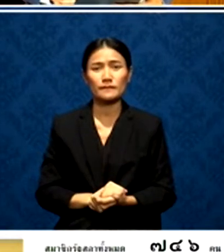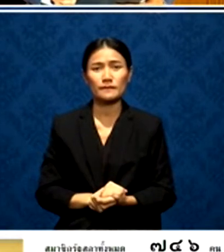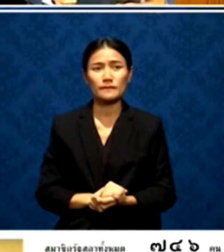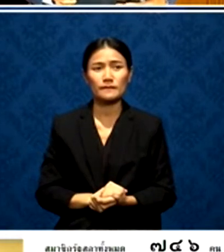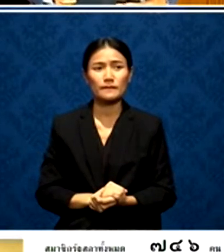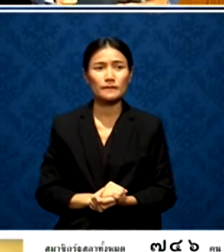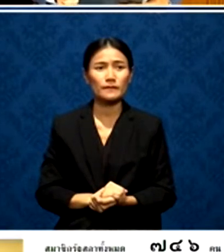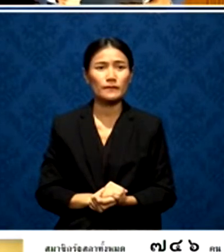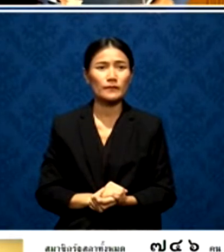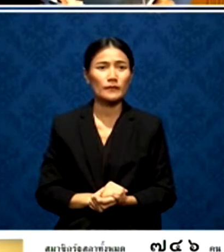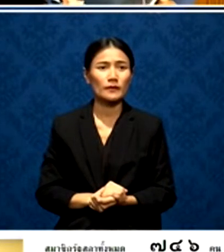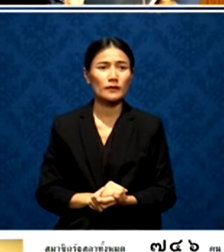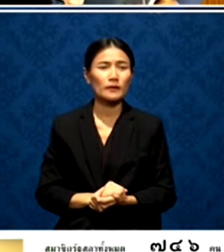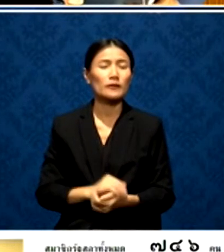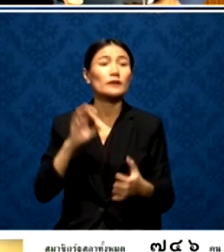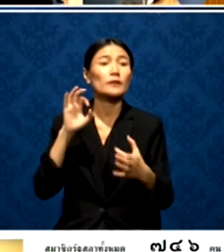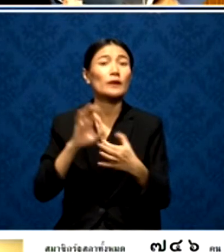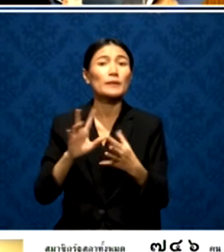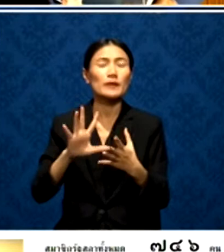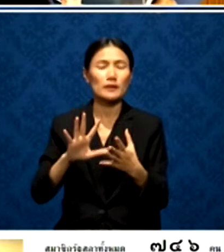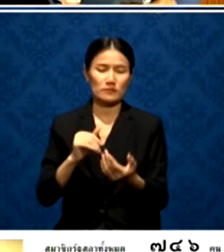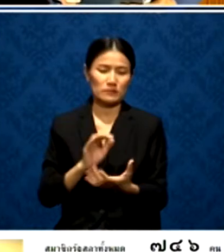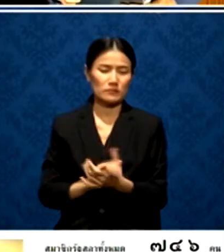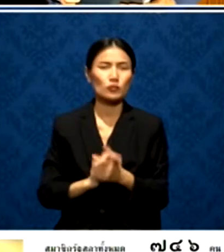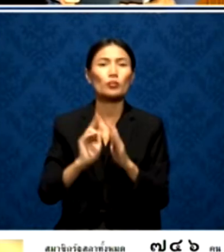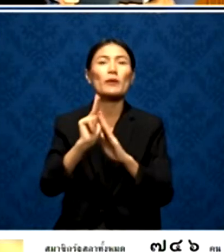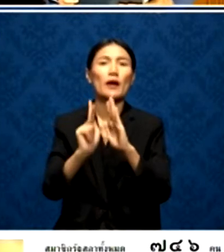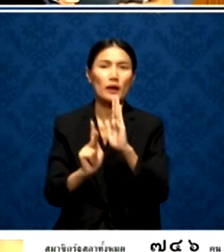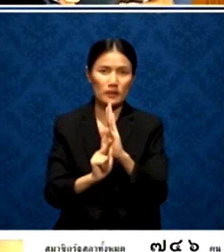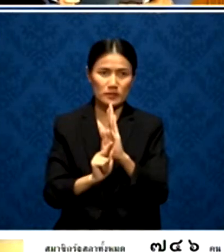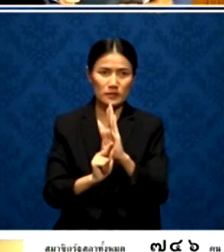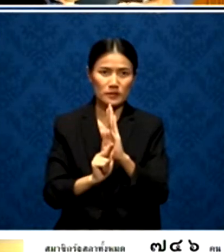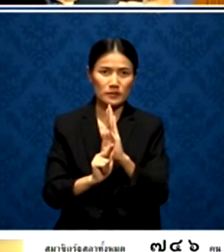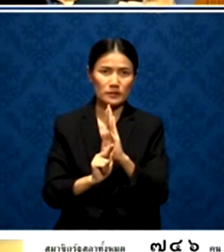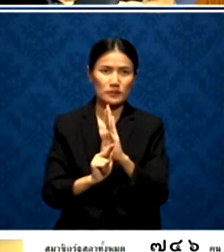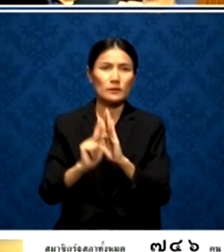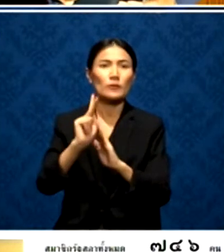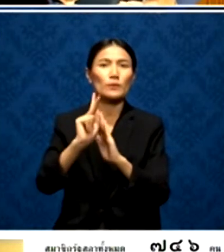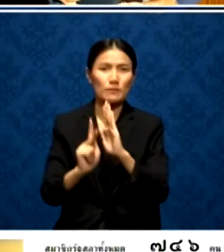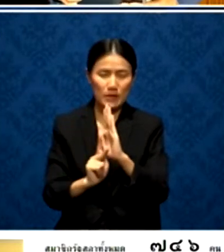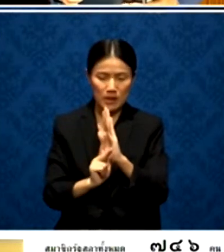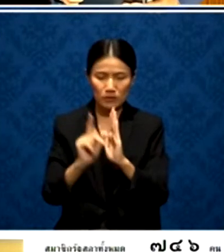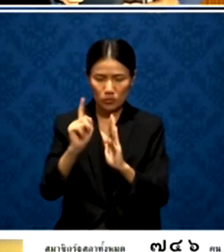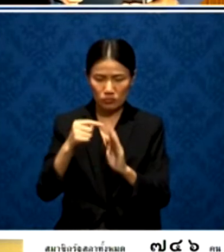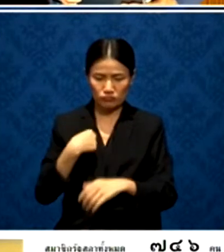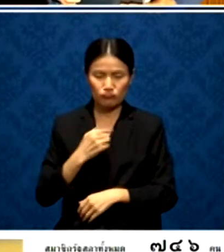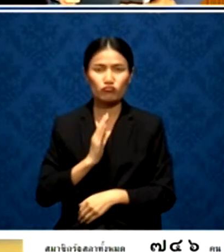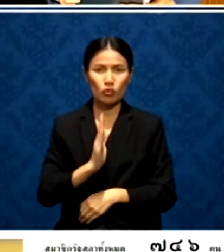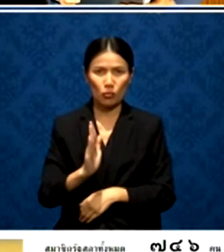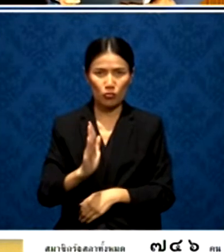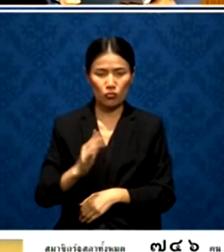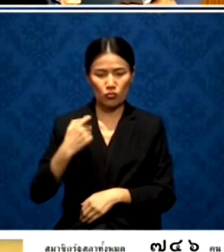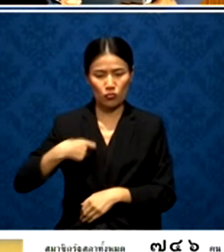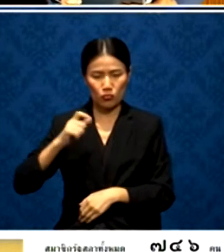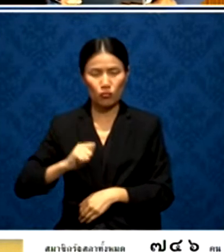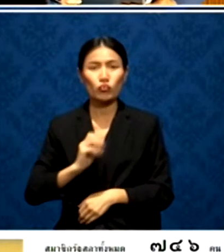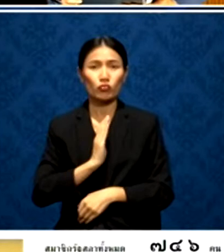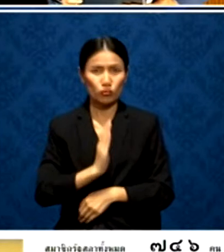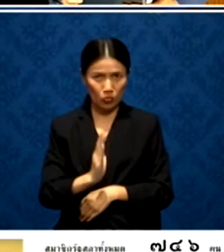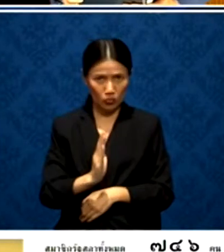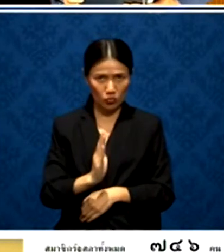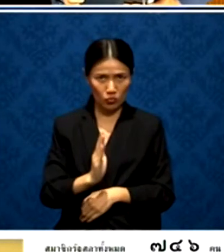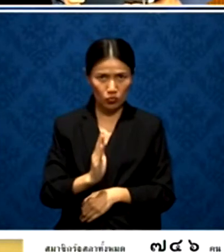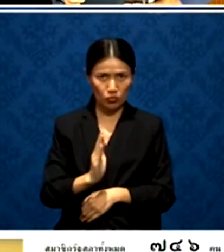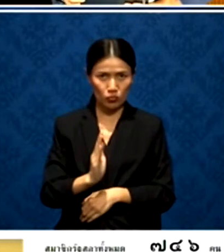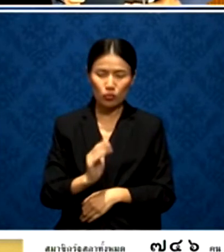ด้วยการฟื้นฟูหลักนิติธรรมที่เข้มแข็งมีประสิทธิภาพโปร่งใสและเป็นที่ยอมรับของนานาประเ